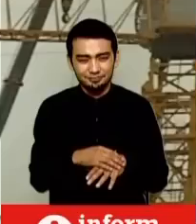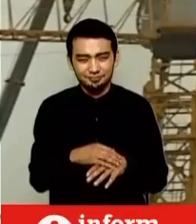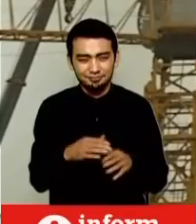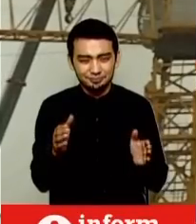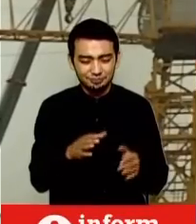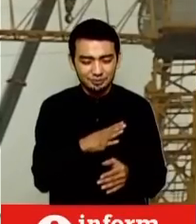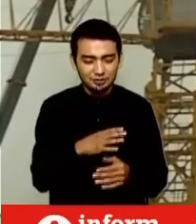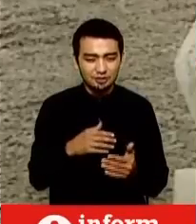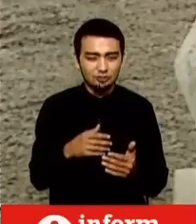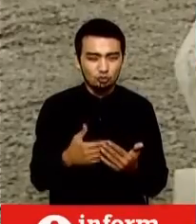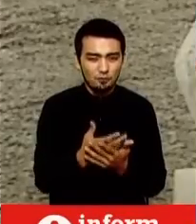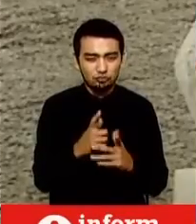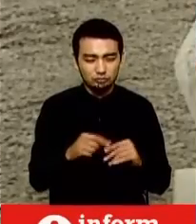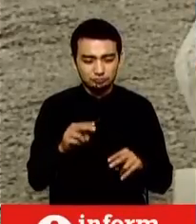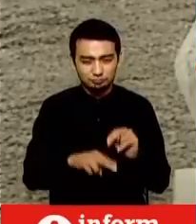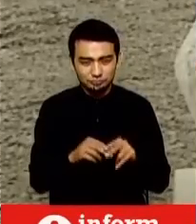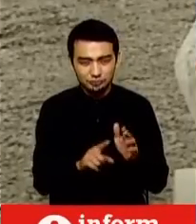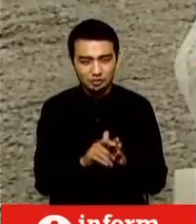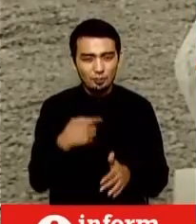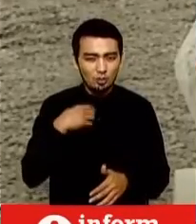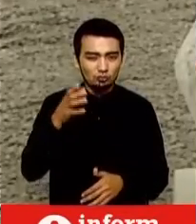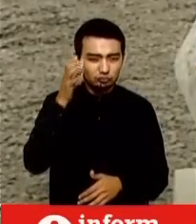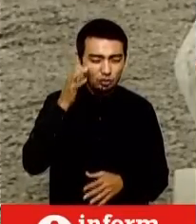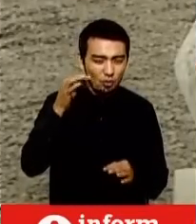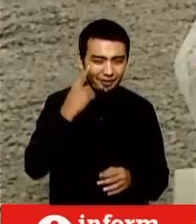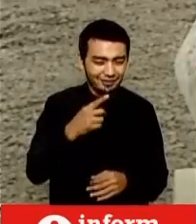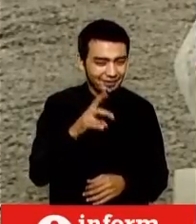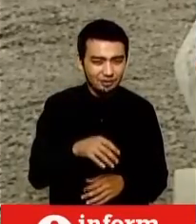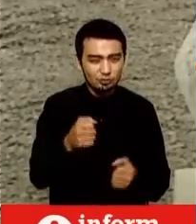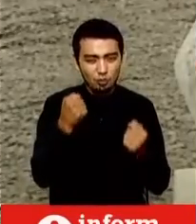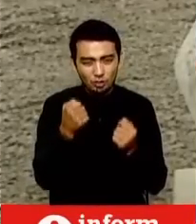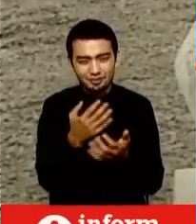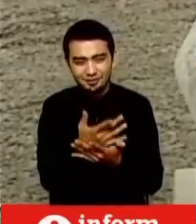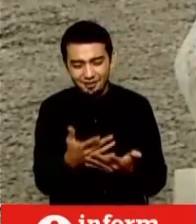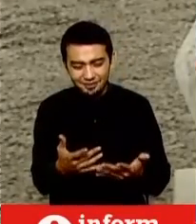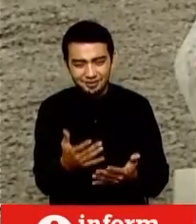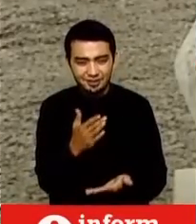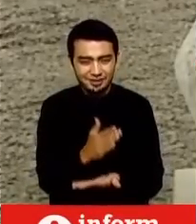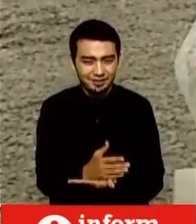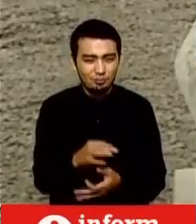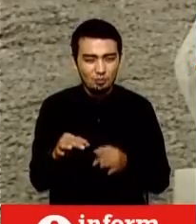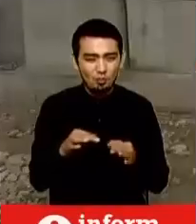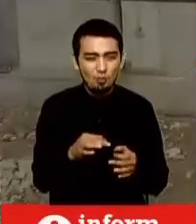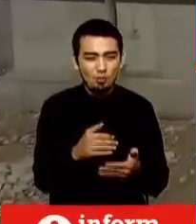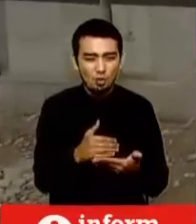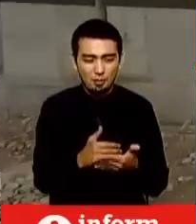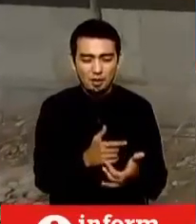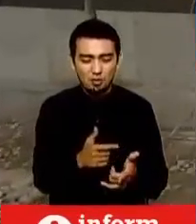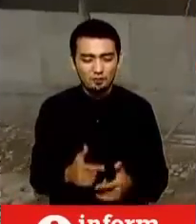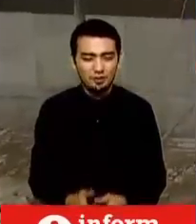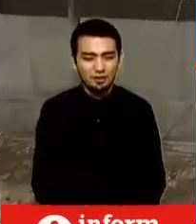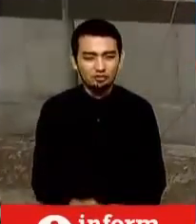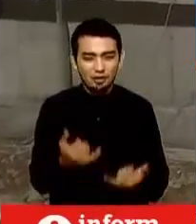мектеп салып беріп жатыр. Одан бөлек бізде білім ғана емес, спорт саласында да көптеген қайырымдылық демеушілік жобаларымыз жетерлік. Қазіргі